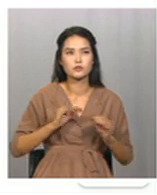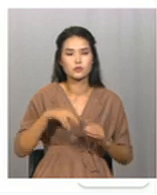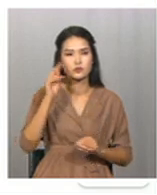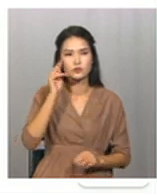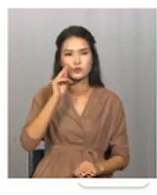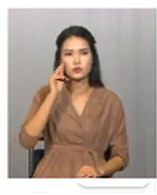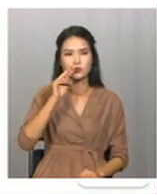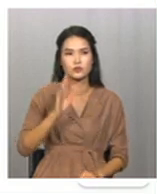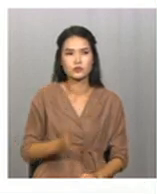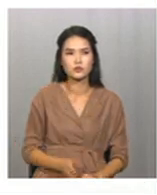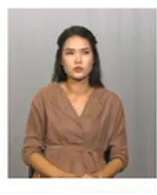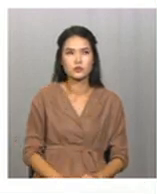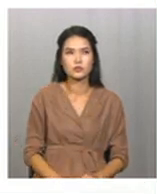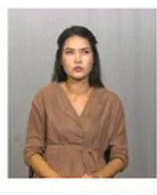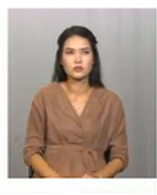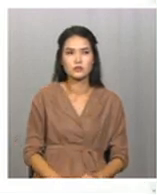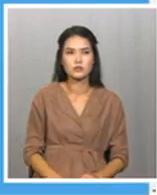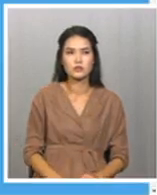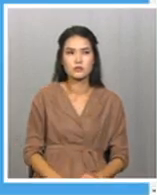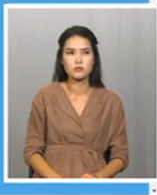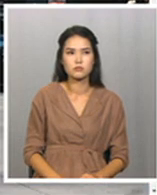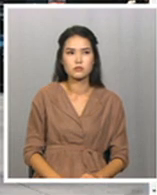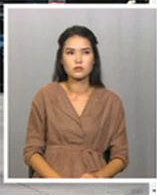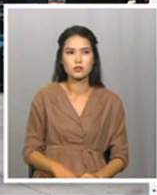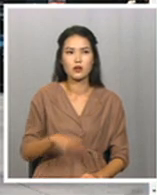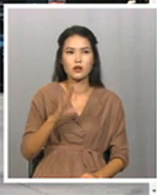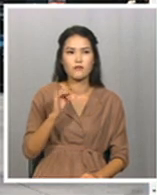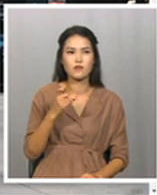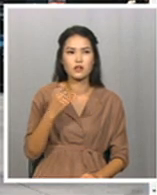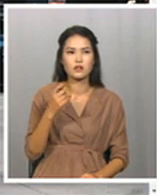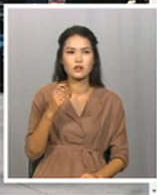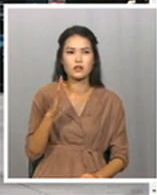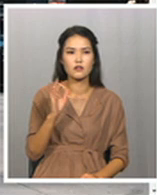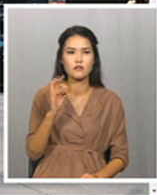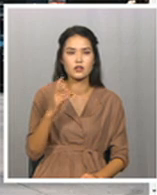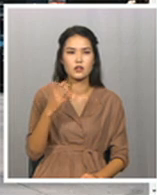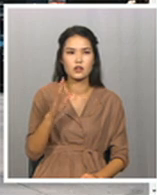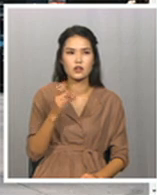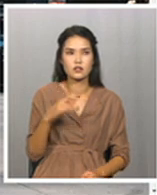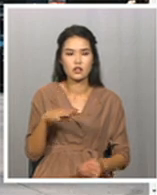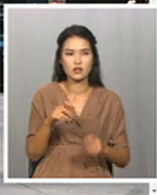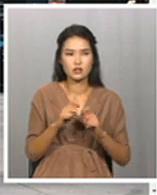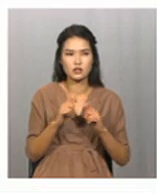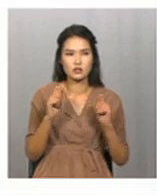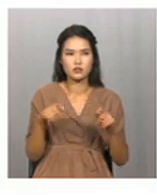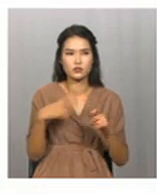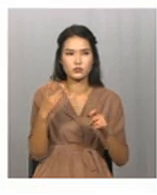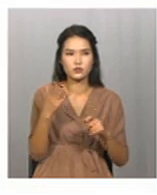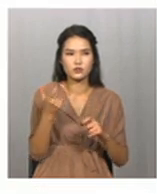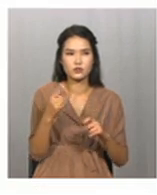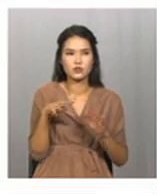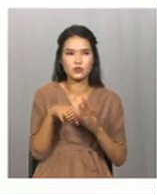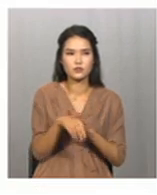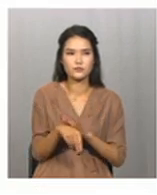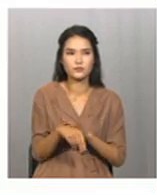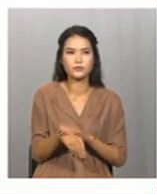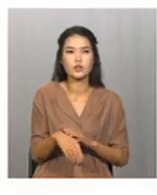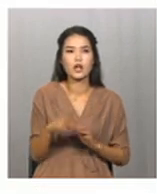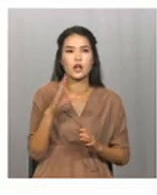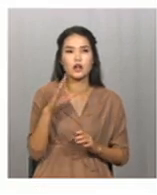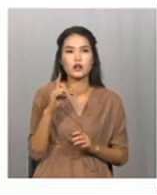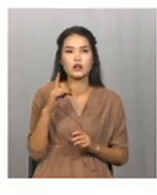үйренейік. Алдымен Wix сайт конструкторының адресін жазып, сол сайтқа кірейік. Кіру батырмасын басамыз.